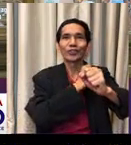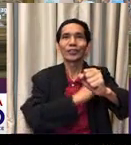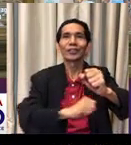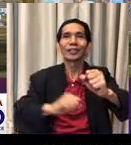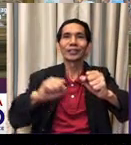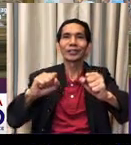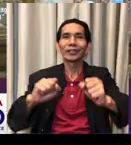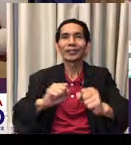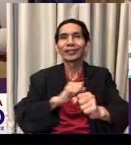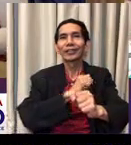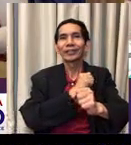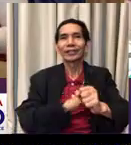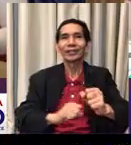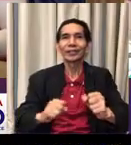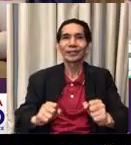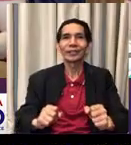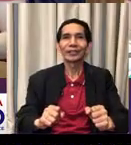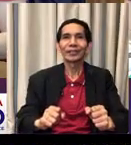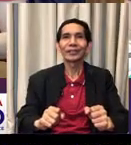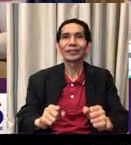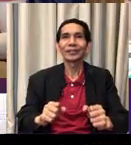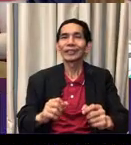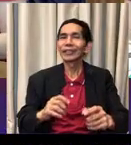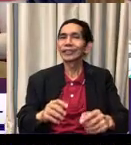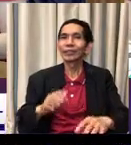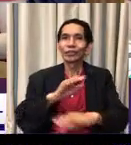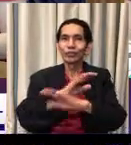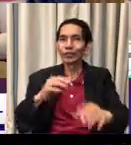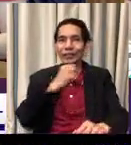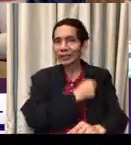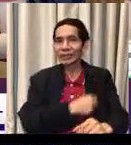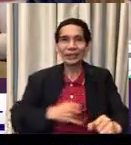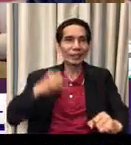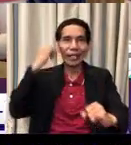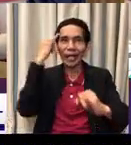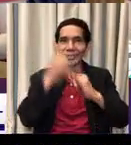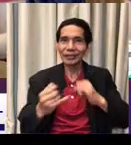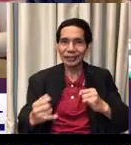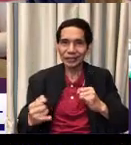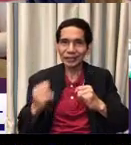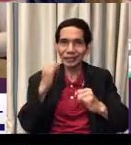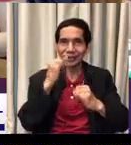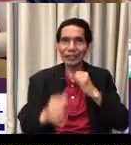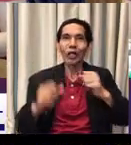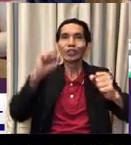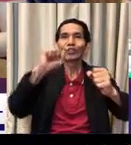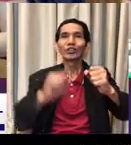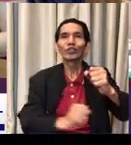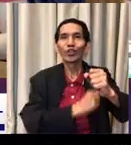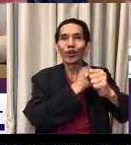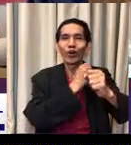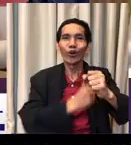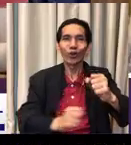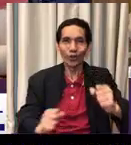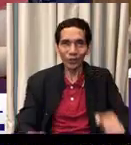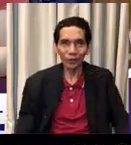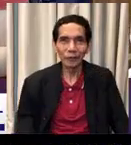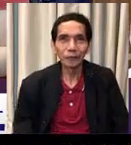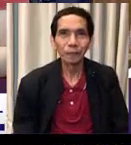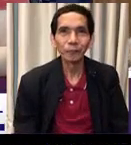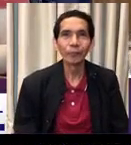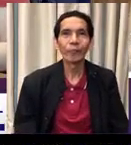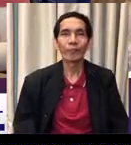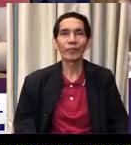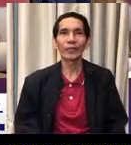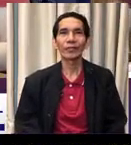Di kang tisi sa uli. Di ba may kantang ganun? Kay Freddy Aguilar.